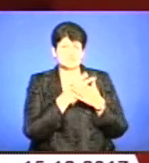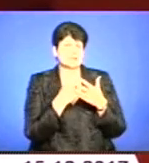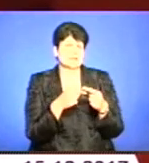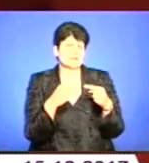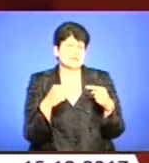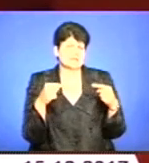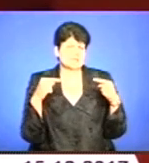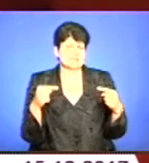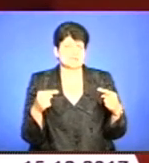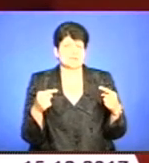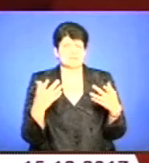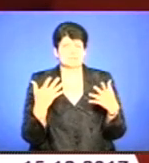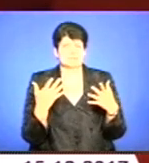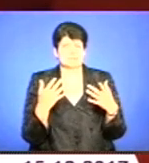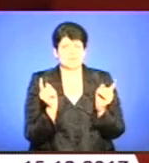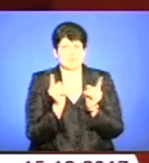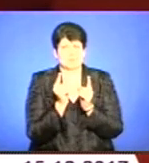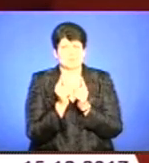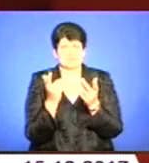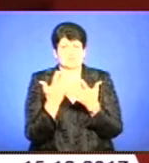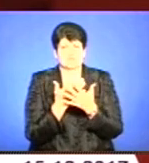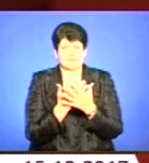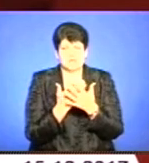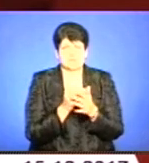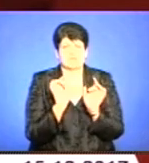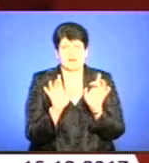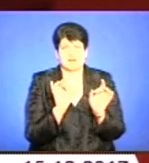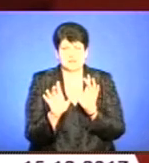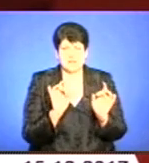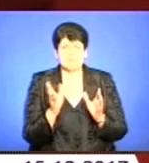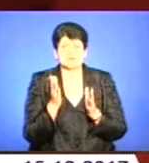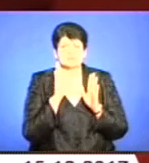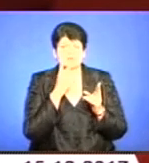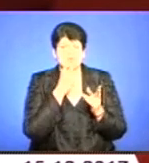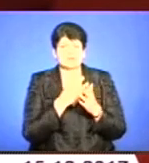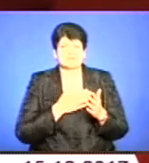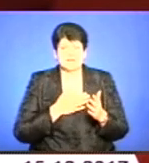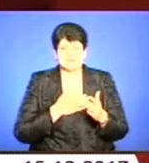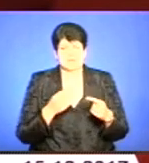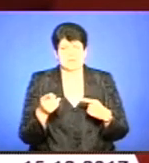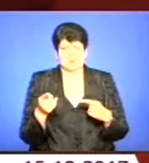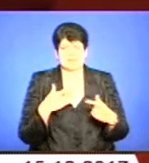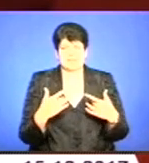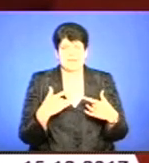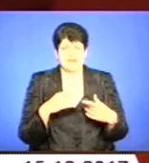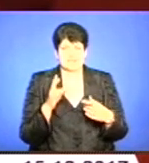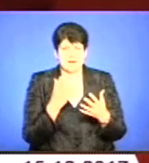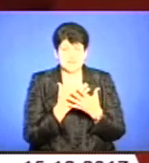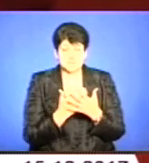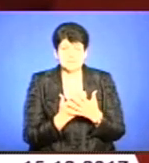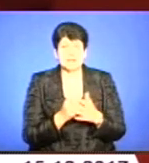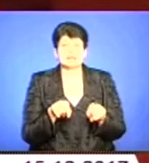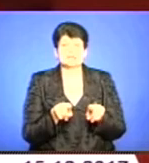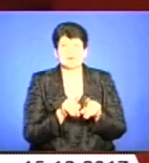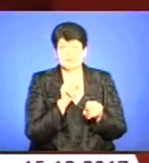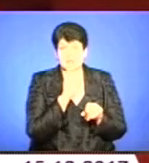різноманітні трейлери кінофільмів, які будуть транслюватися в наших тернопільських кінотеатрах. Також там буде